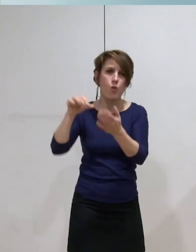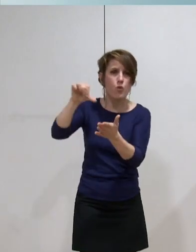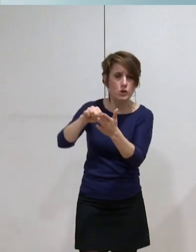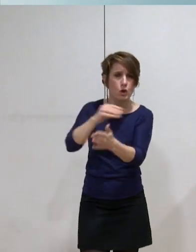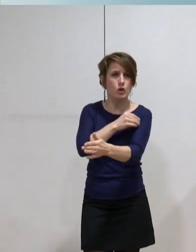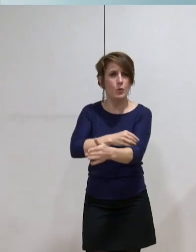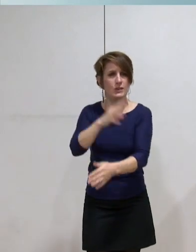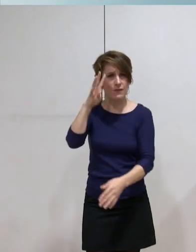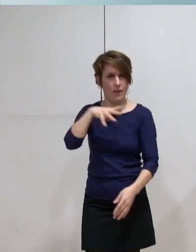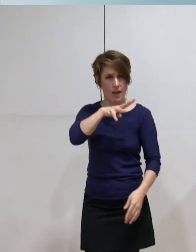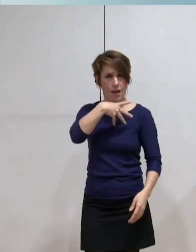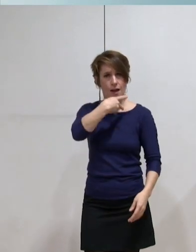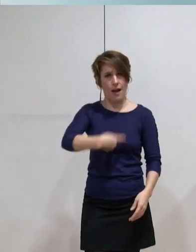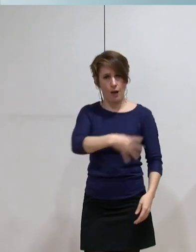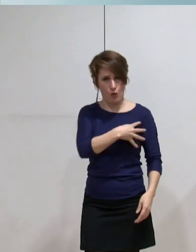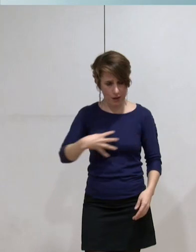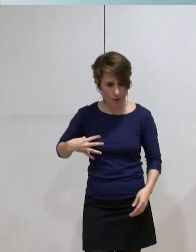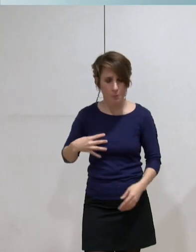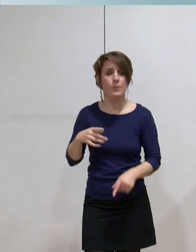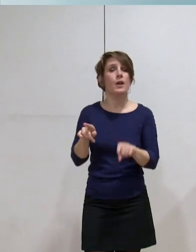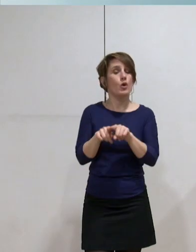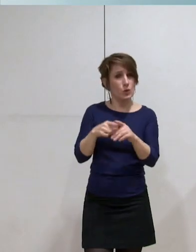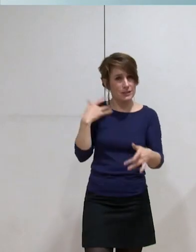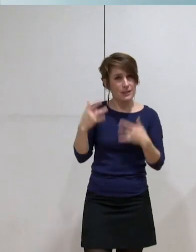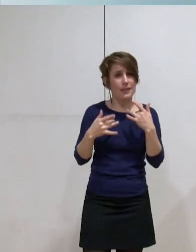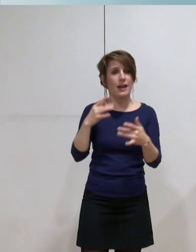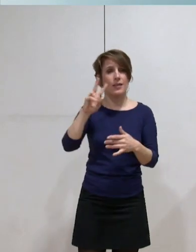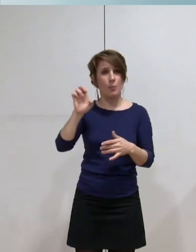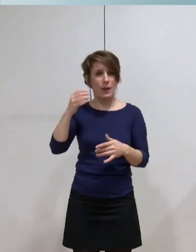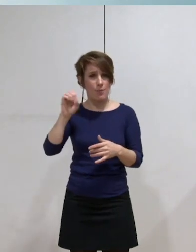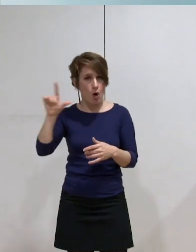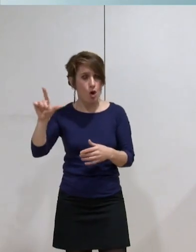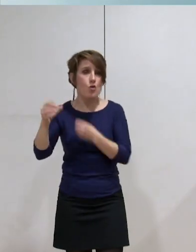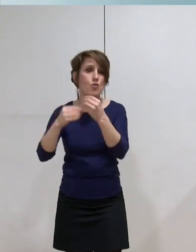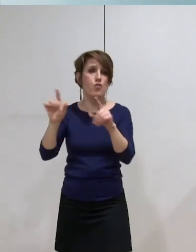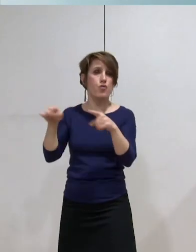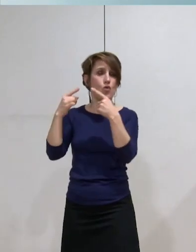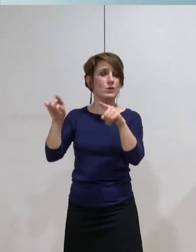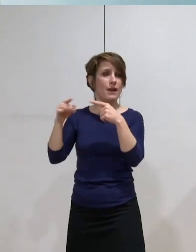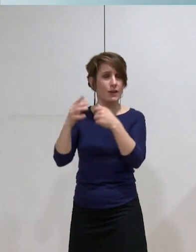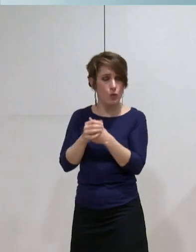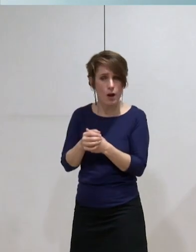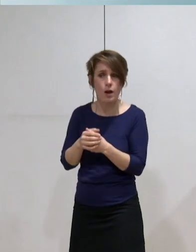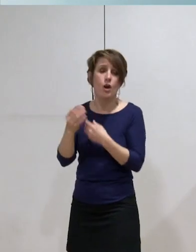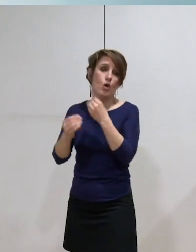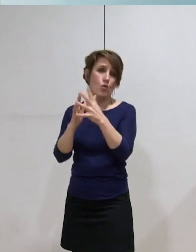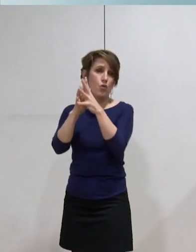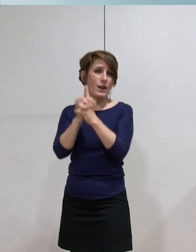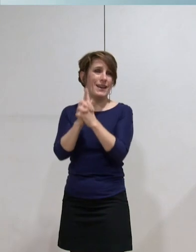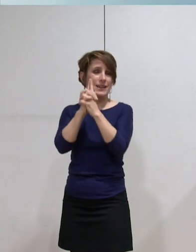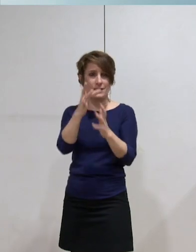rénovant notre patrimoine culturel le théâtre Prémol le Conservatoire notre patrimoine historique comme l'église